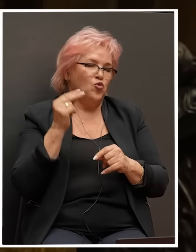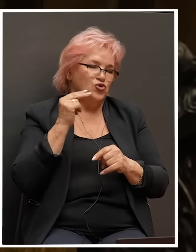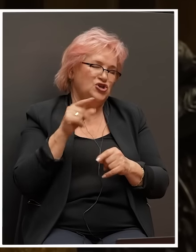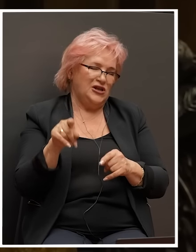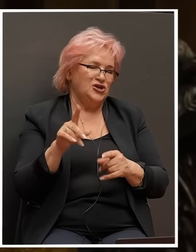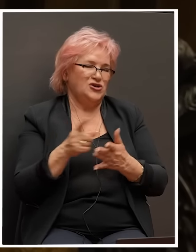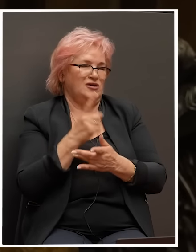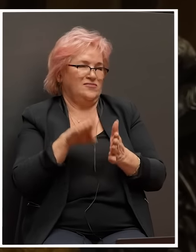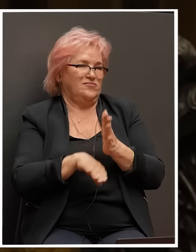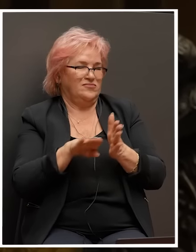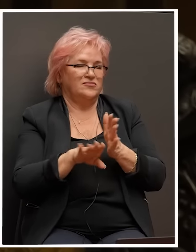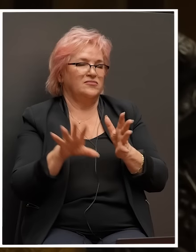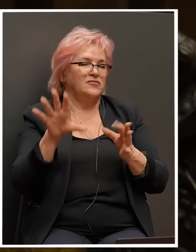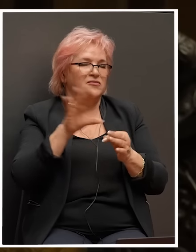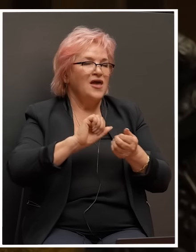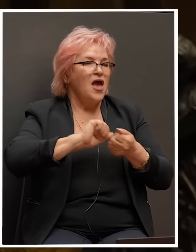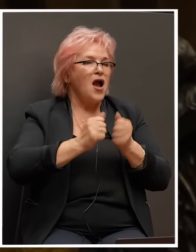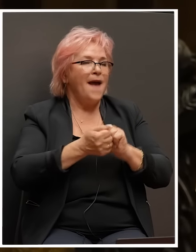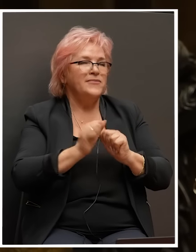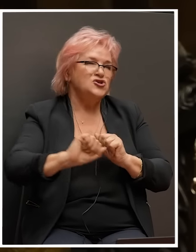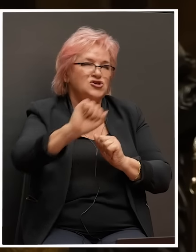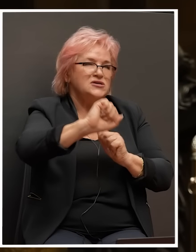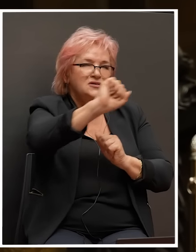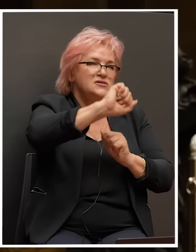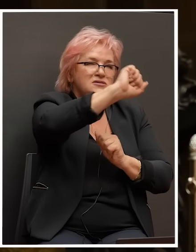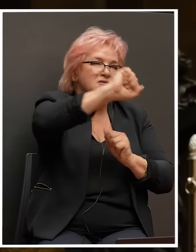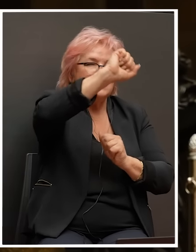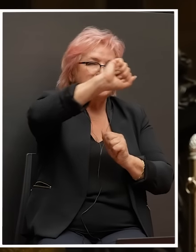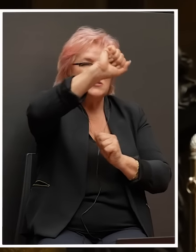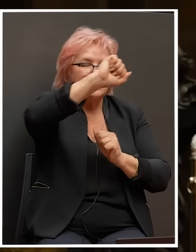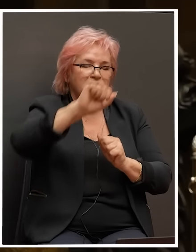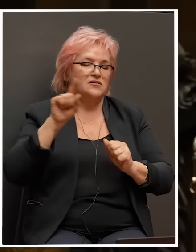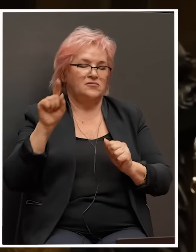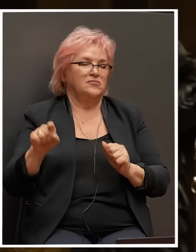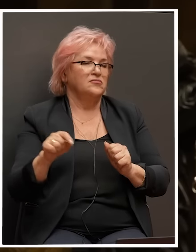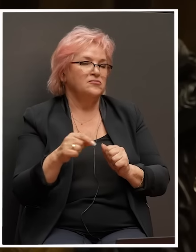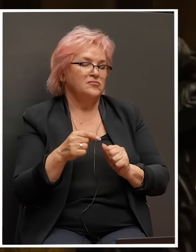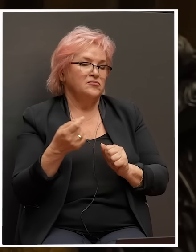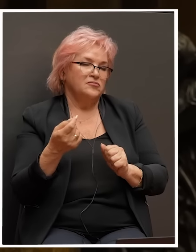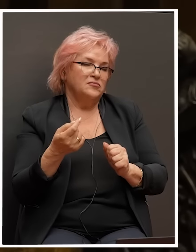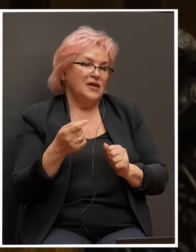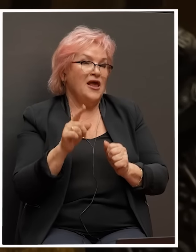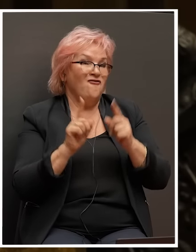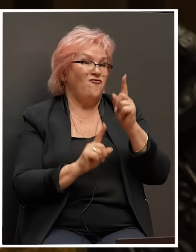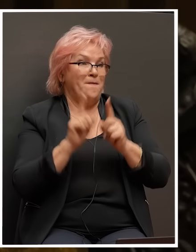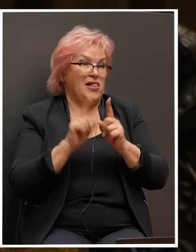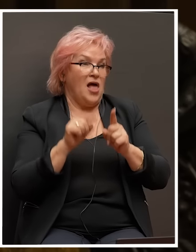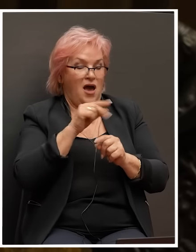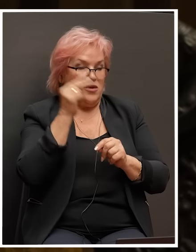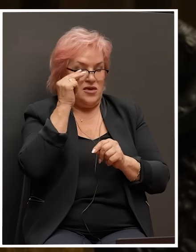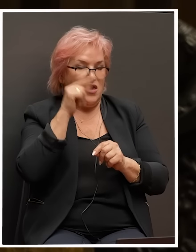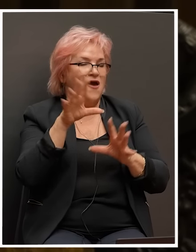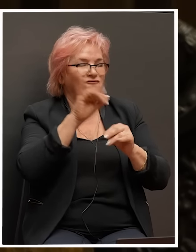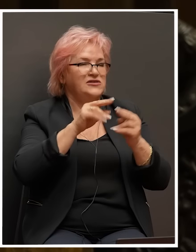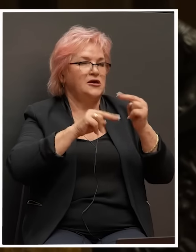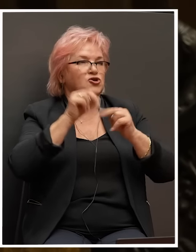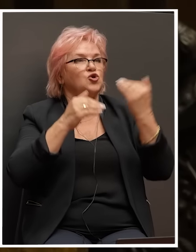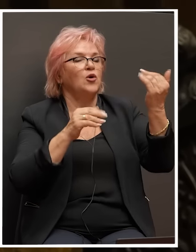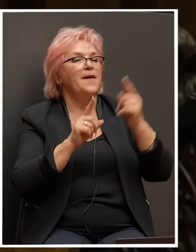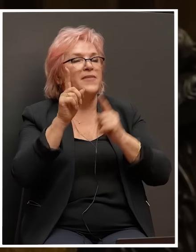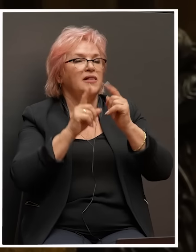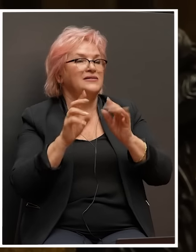образование. Все тичинские каменщики получали на строительстве в собор в Ломбардии, точнее в Милане. Они все строили